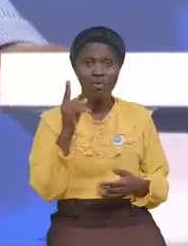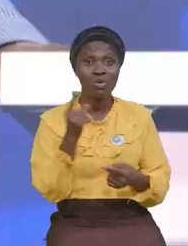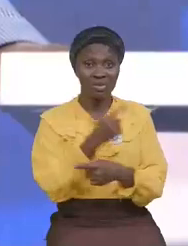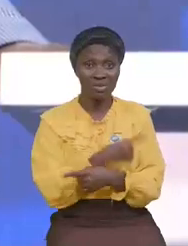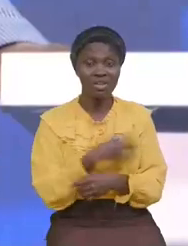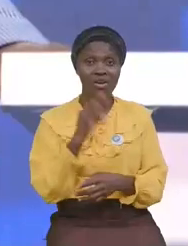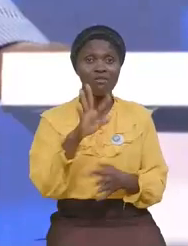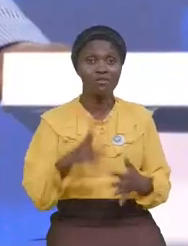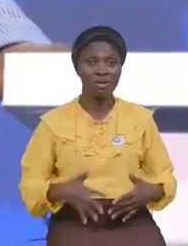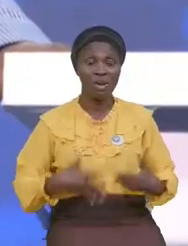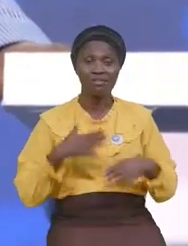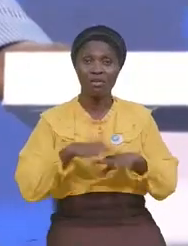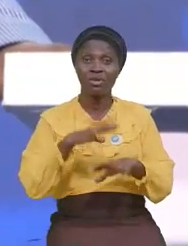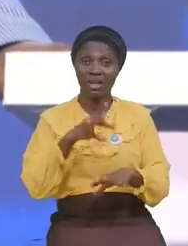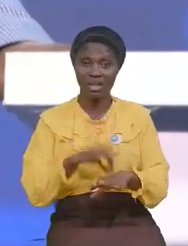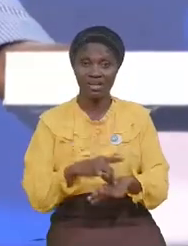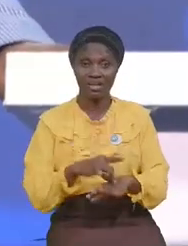un jour de ta vie sur terre,